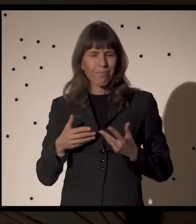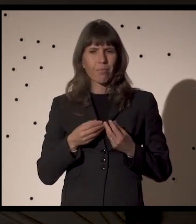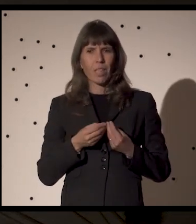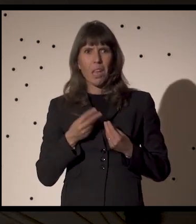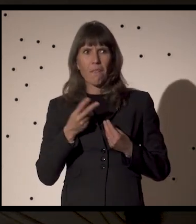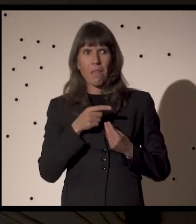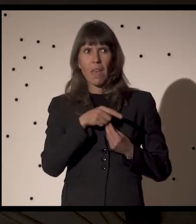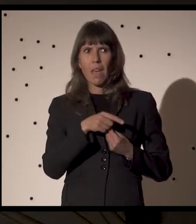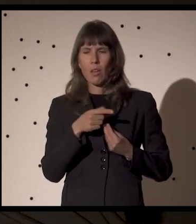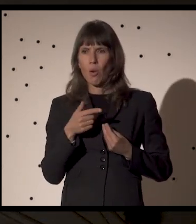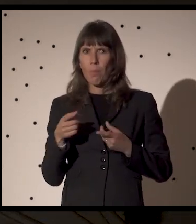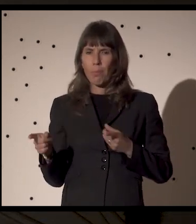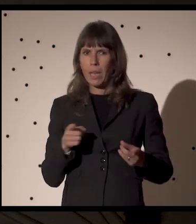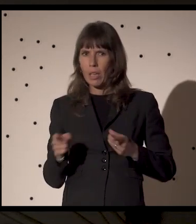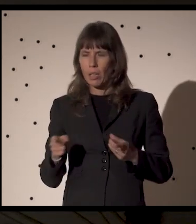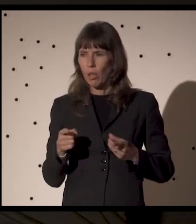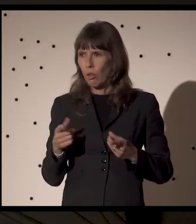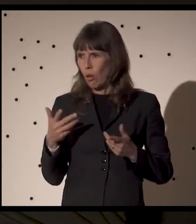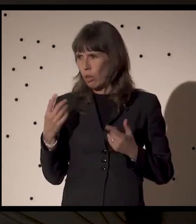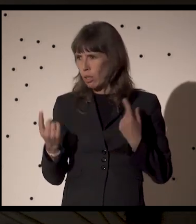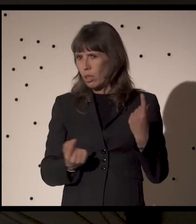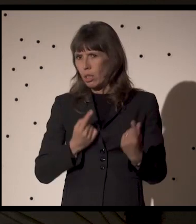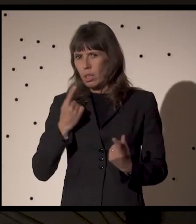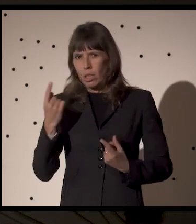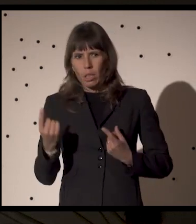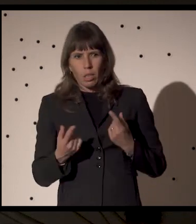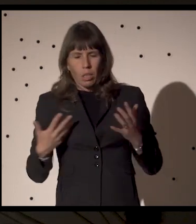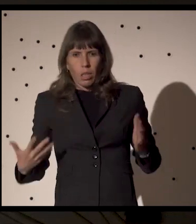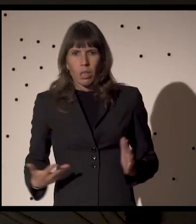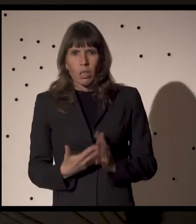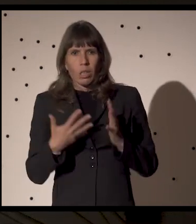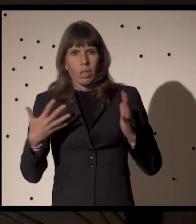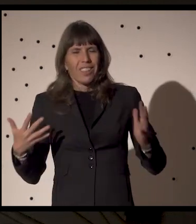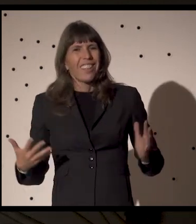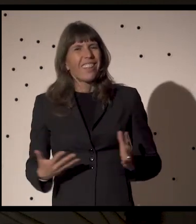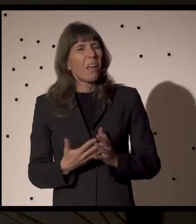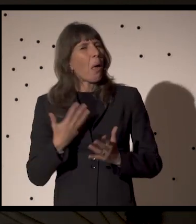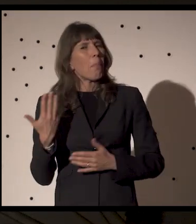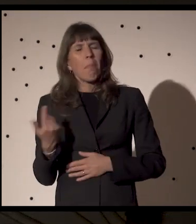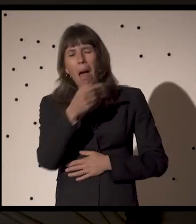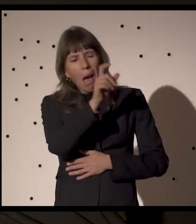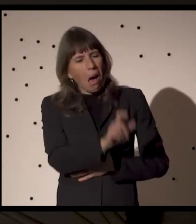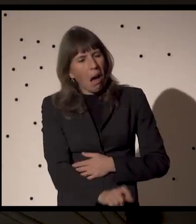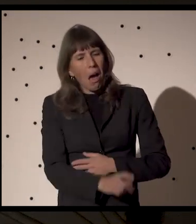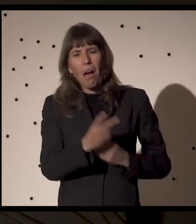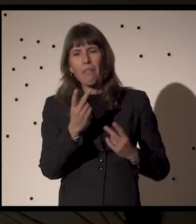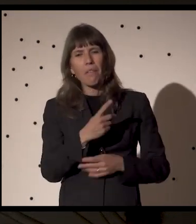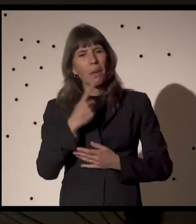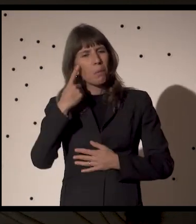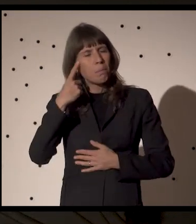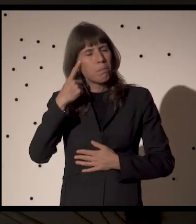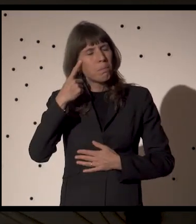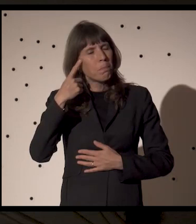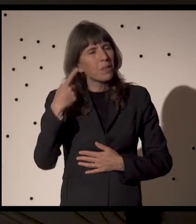agitati e devo dire la verità che è tutto stato sempre condotto con grandissima eleganza e sapienza e quindi